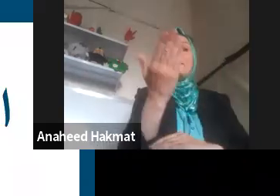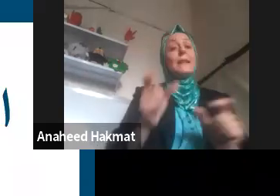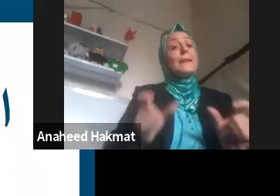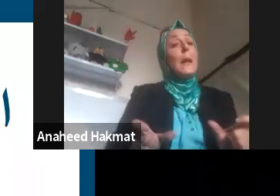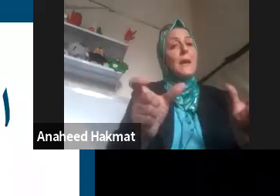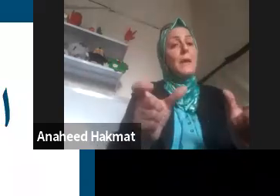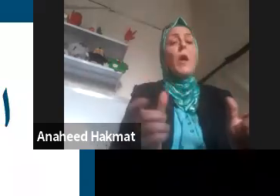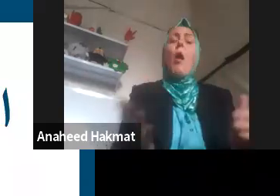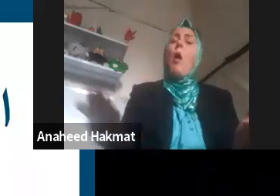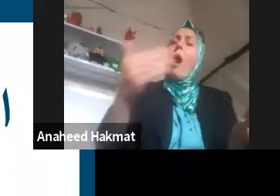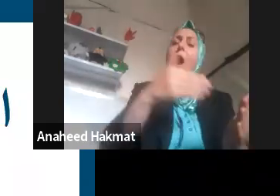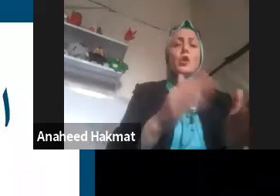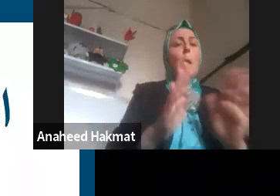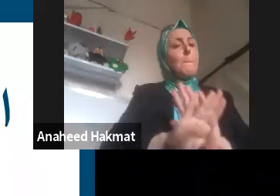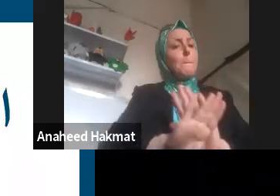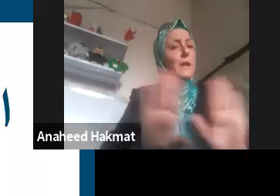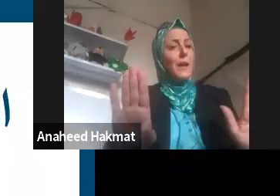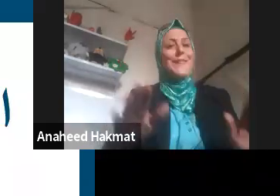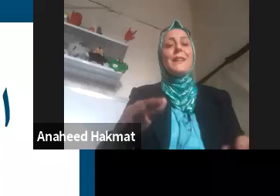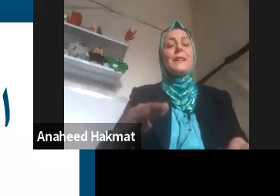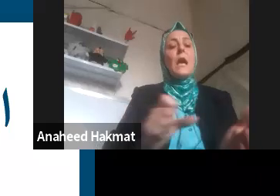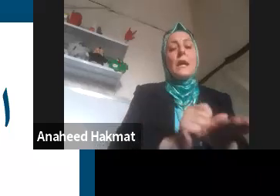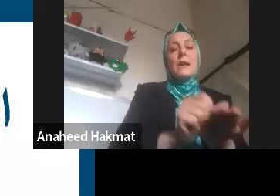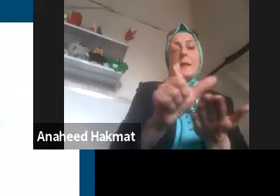بالملاحظات الختامية والرسائل الرئيسية.